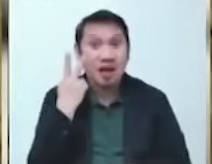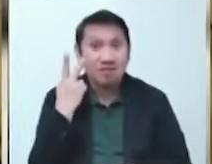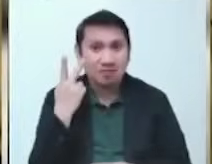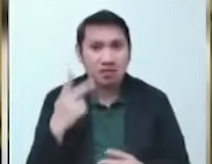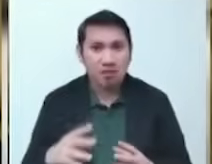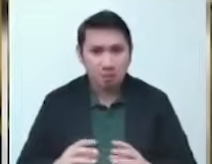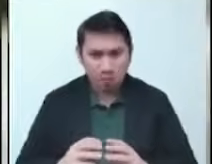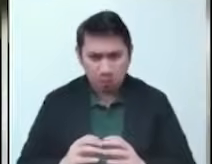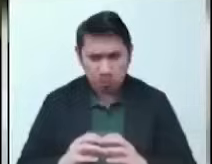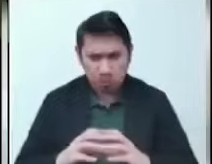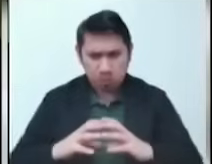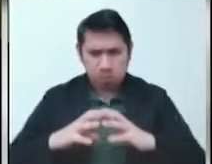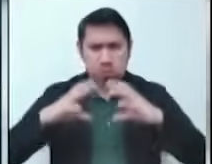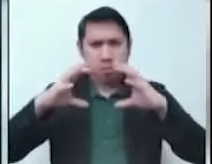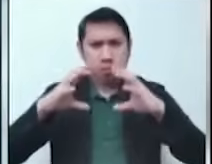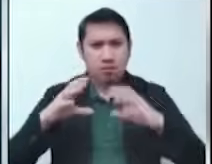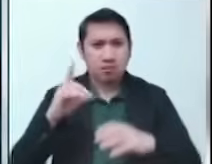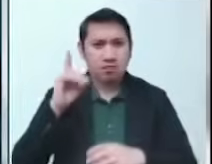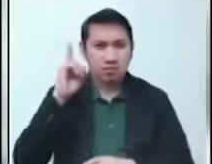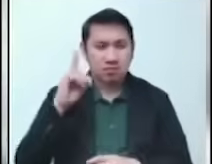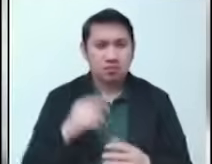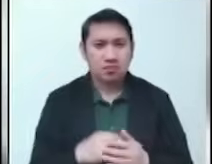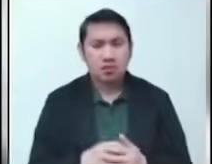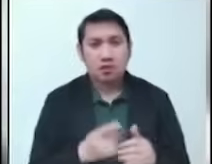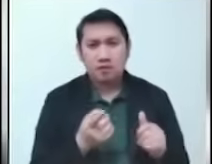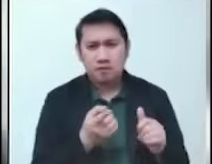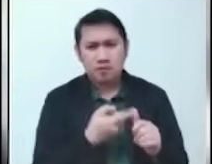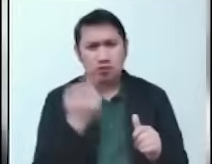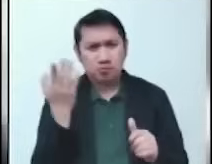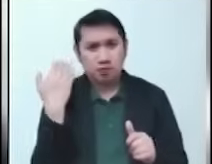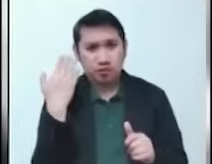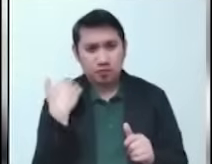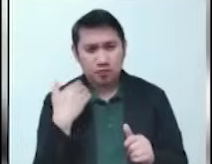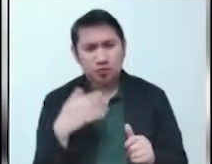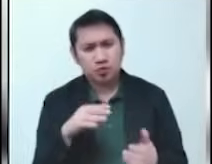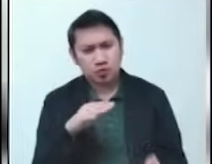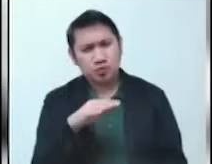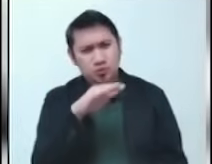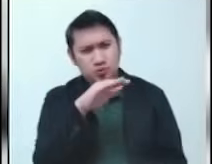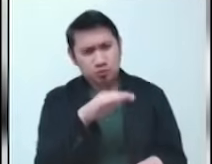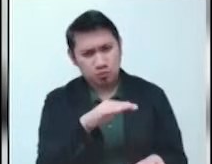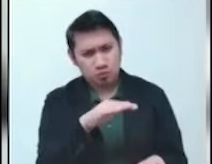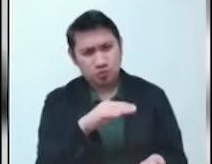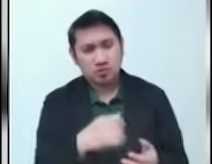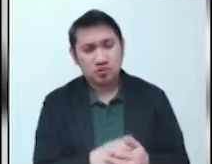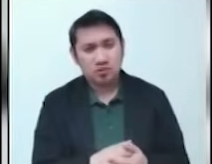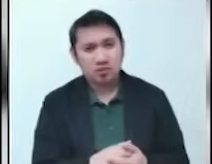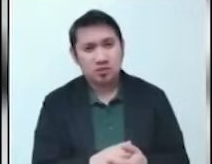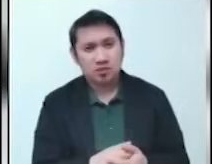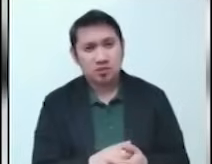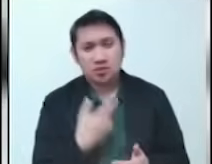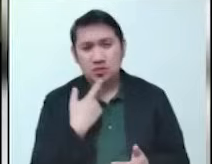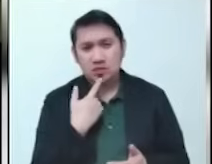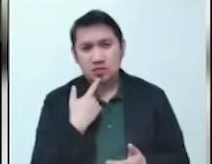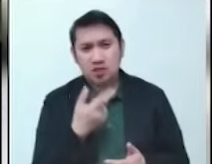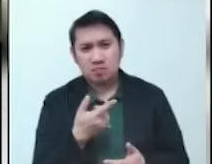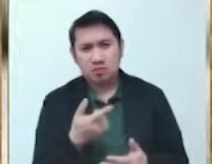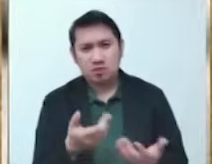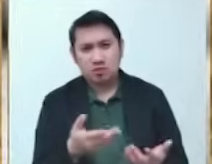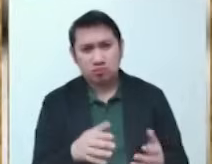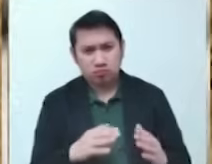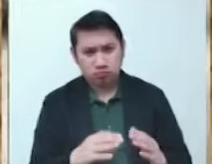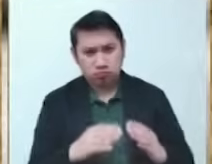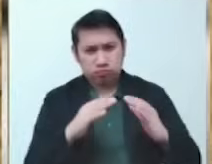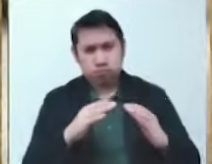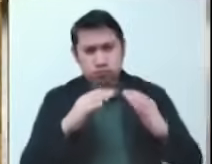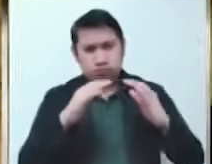punso. Yung tumubo siyang una, maliit pa, sabi ng asawa ko, kukuhanin namin. Ayoko, tumubo ulit hanggang lumaki.